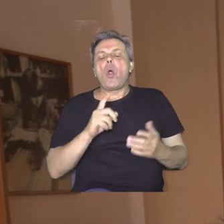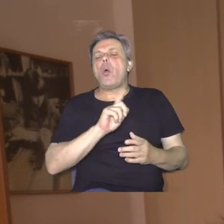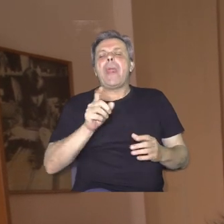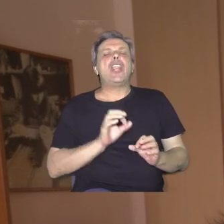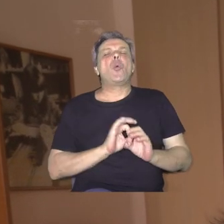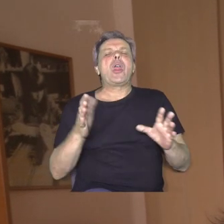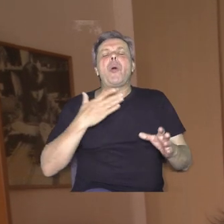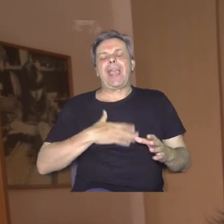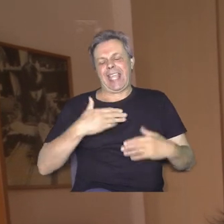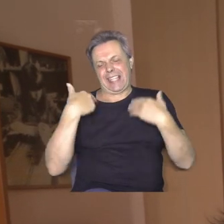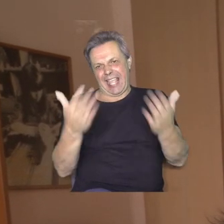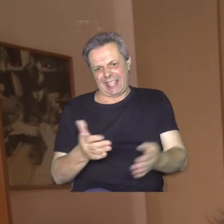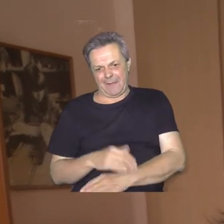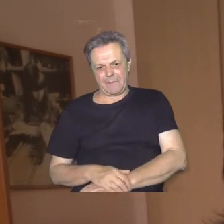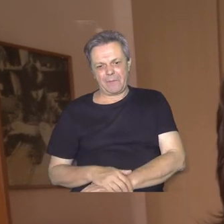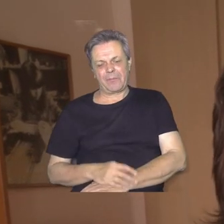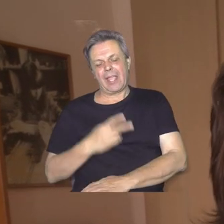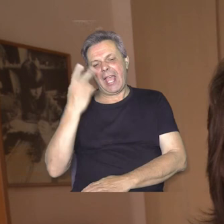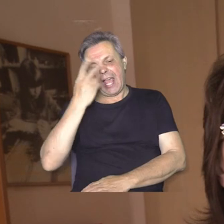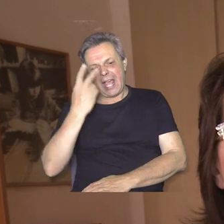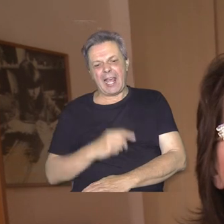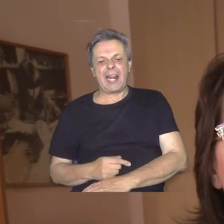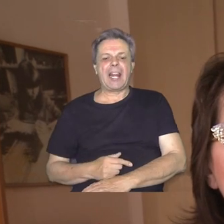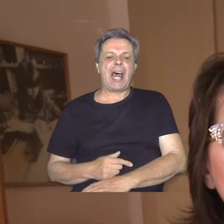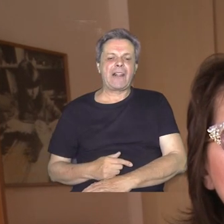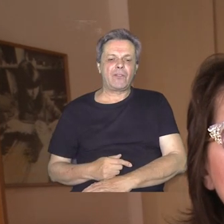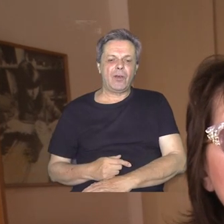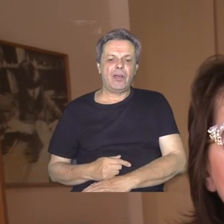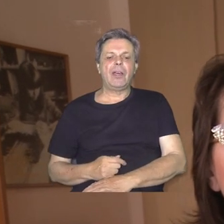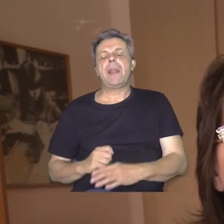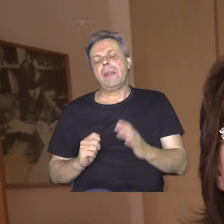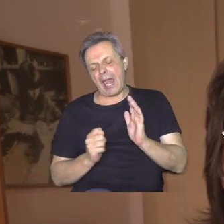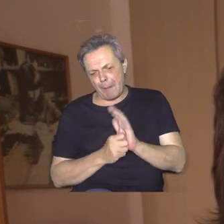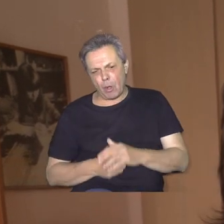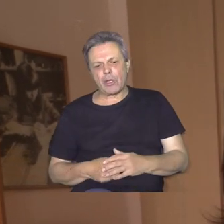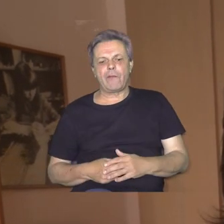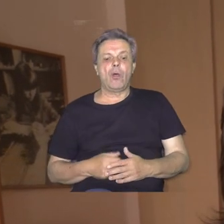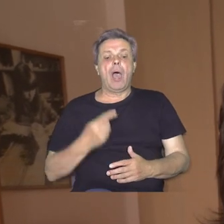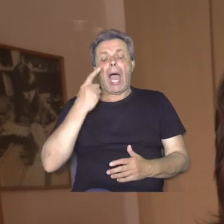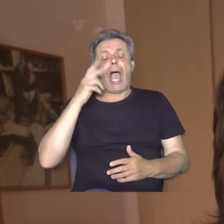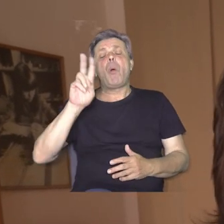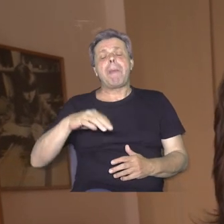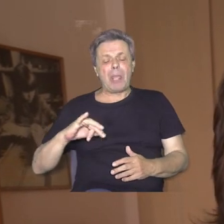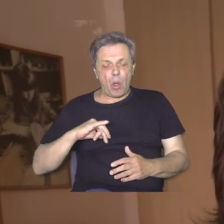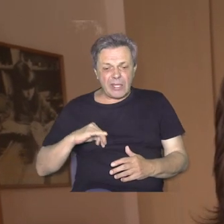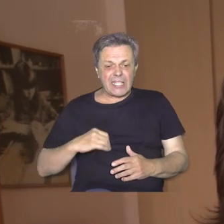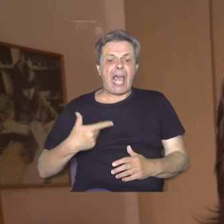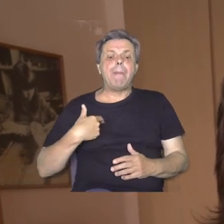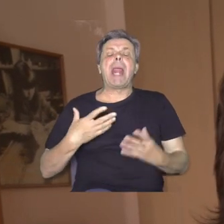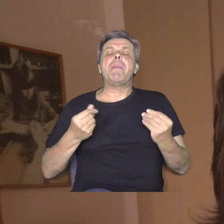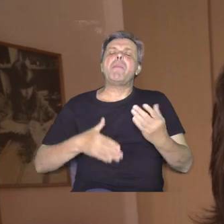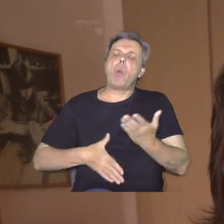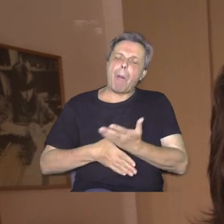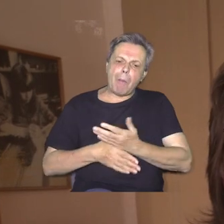neću htjeti nikom dati. Naravno da je na prodaji, ako bi bilo interesa, i meni bi